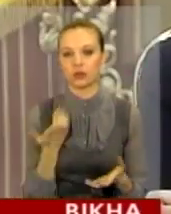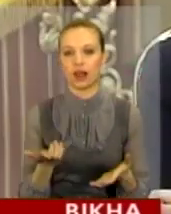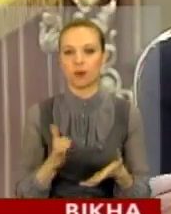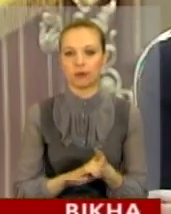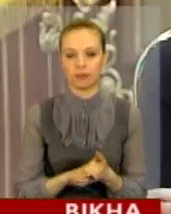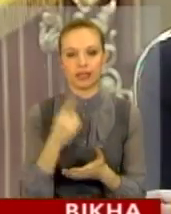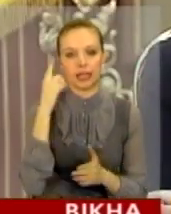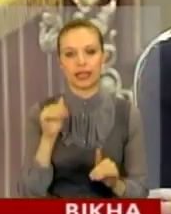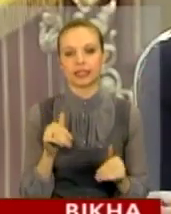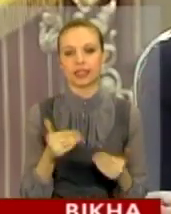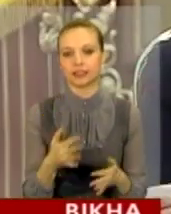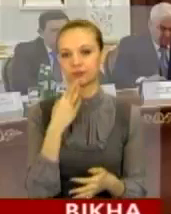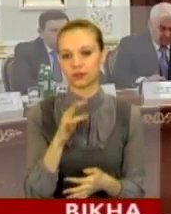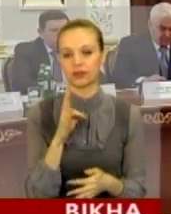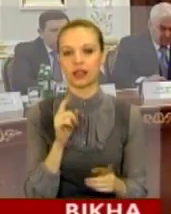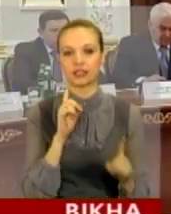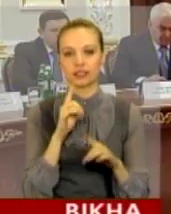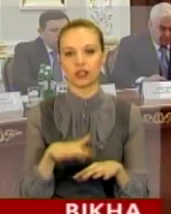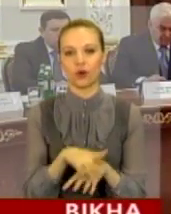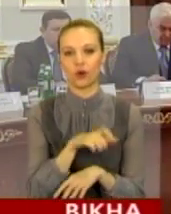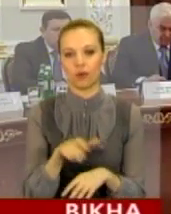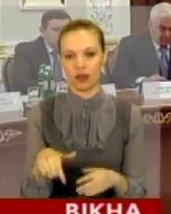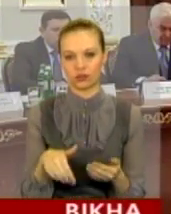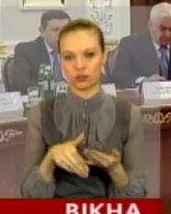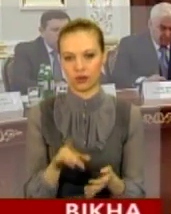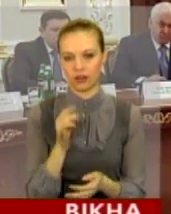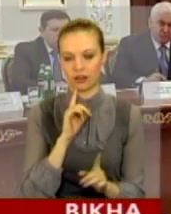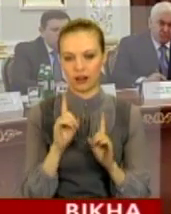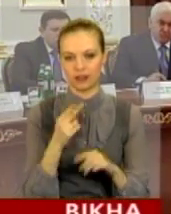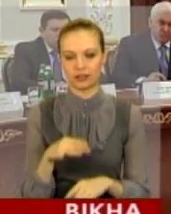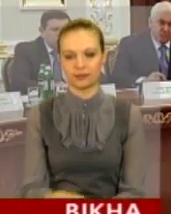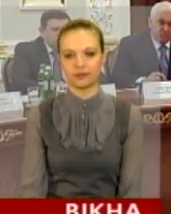примирення. Ініціативу озвучив на засіданні громадської гуманітарної ради.